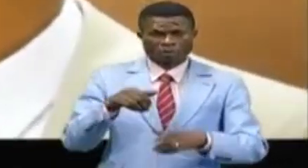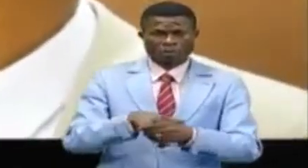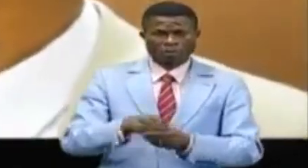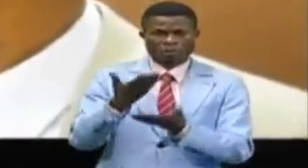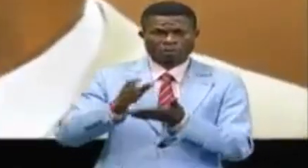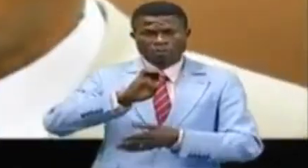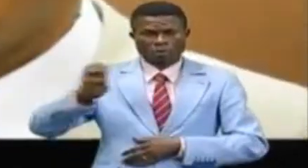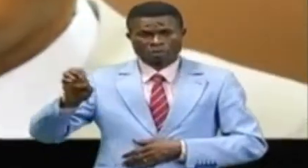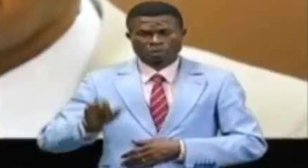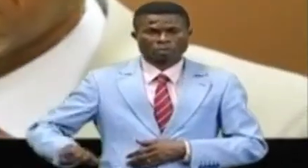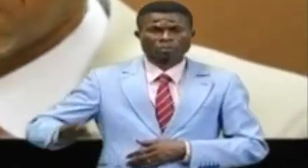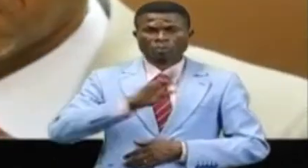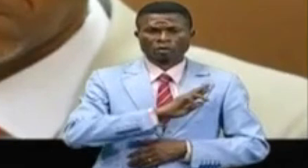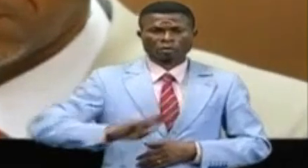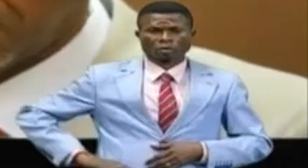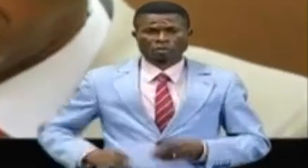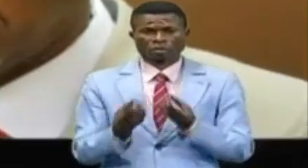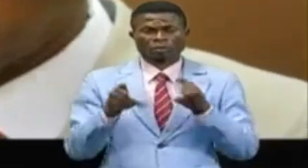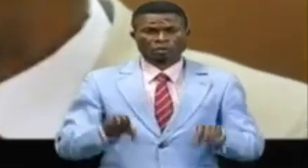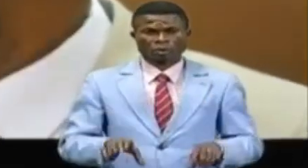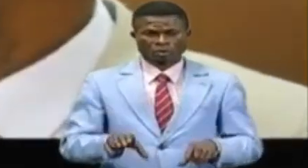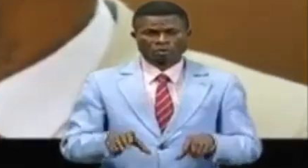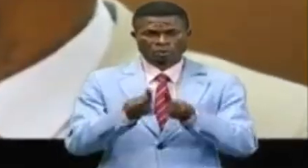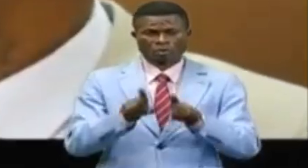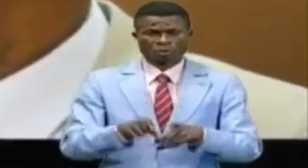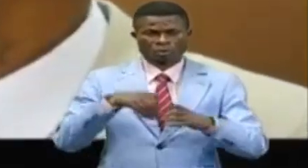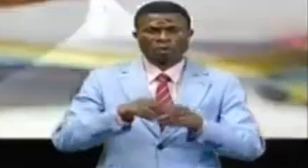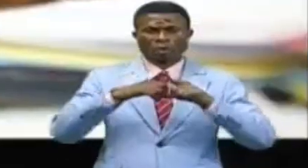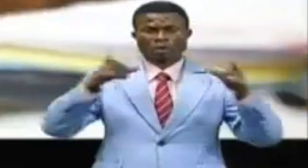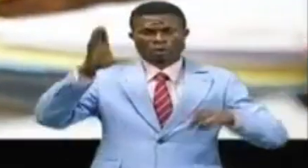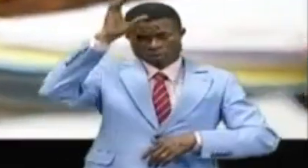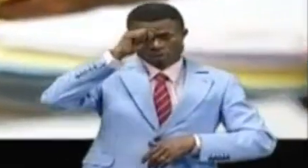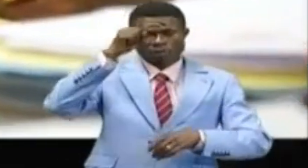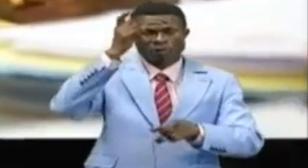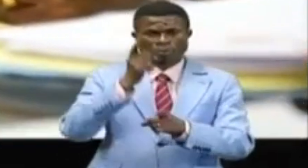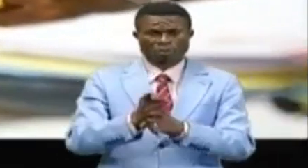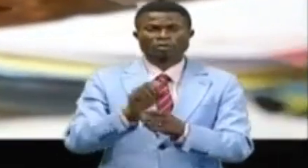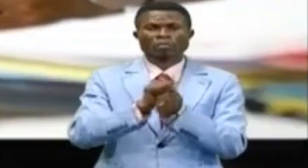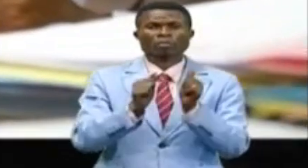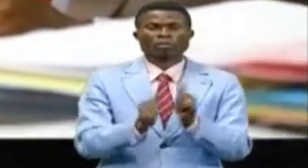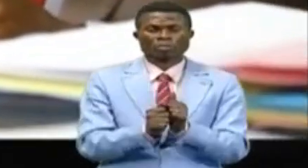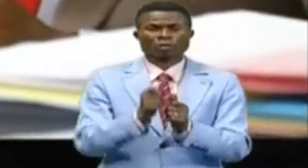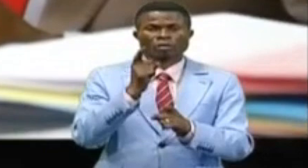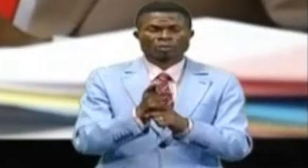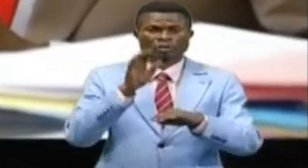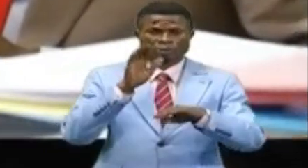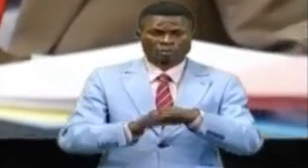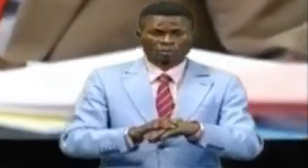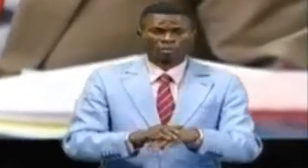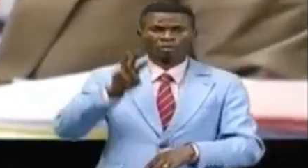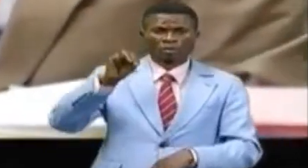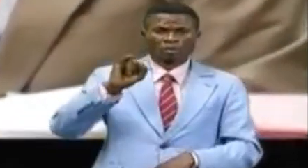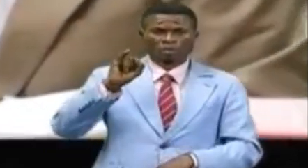partie est de la République démocratique du Congo et dans le Grand Bandundu, consécutive à la situation qui prévaut dans le